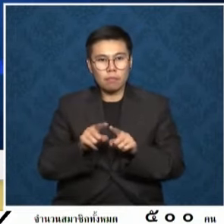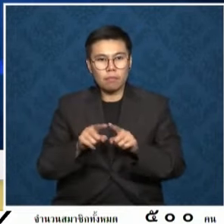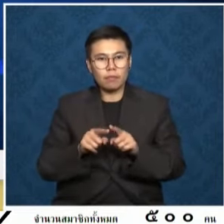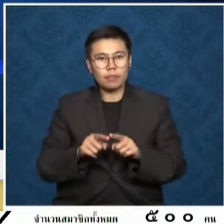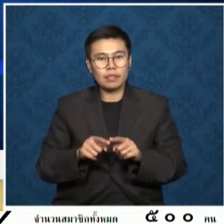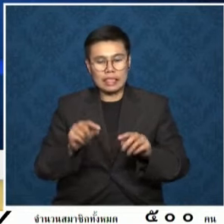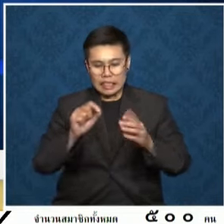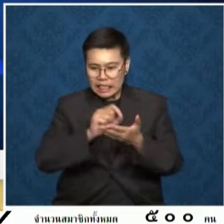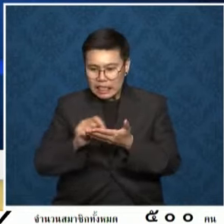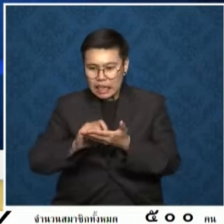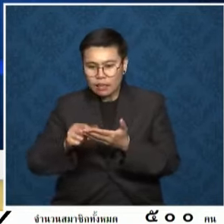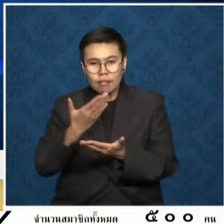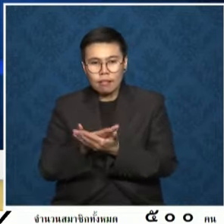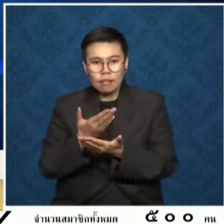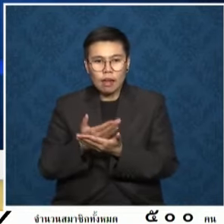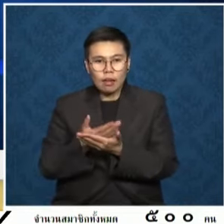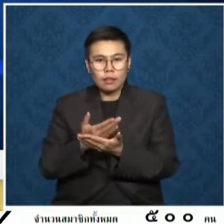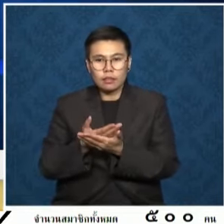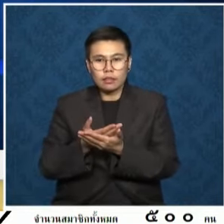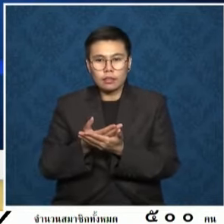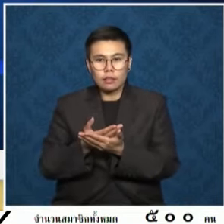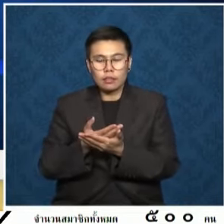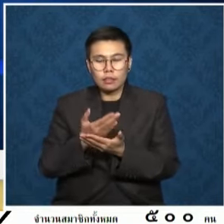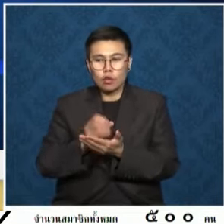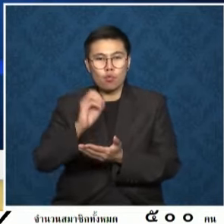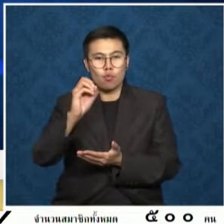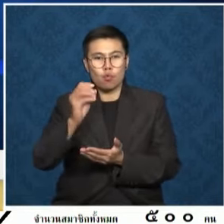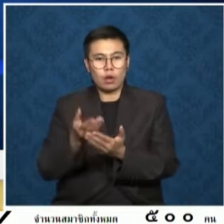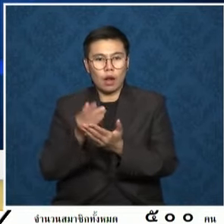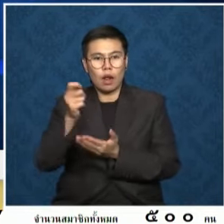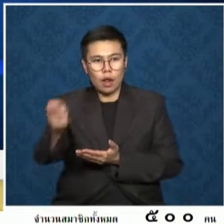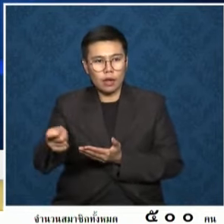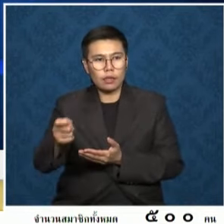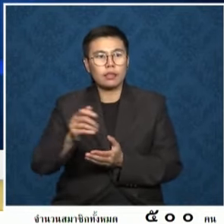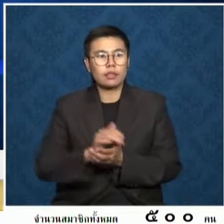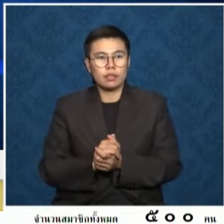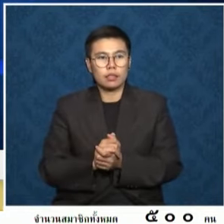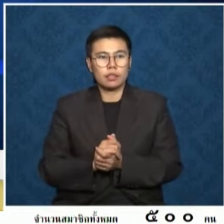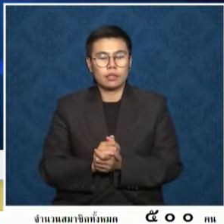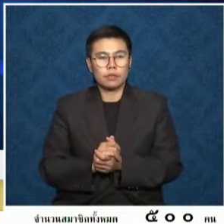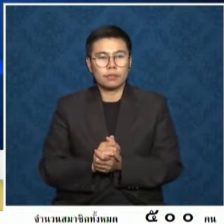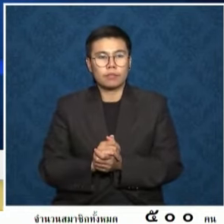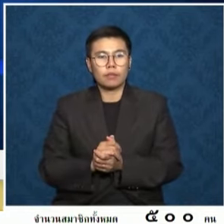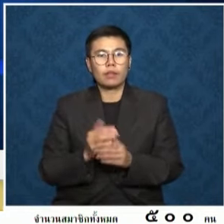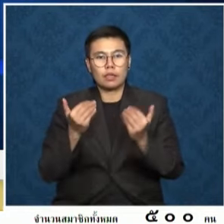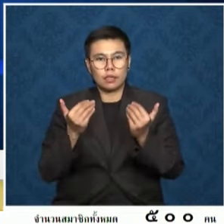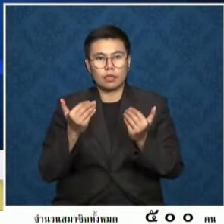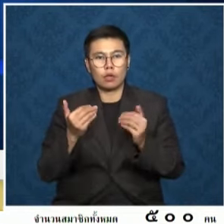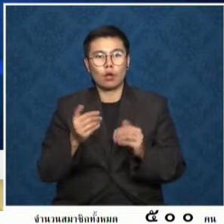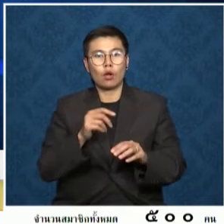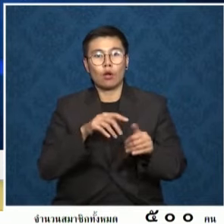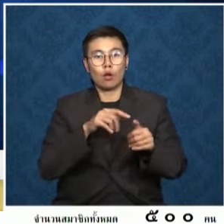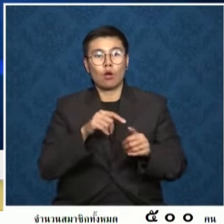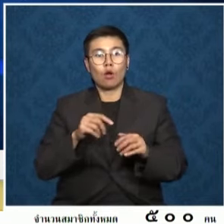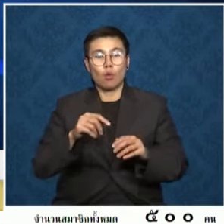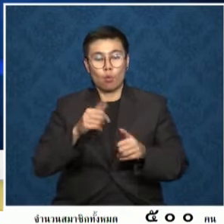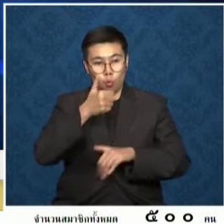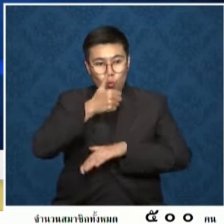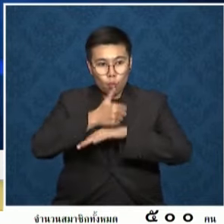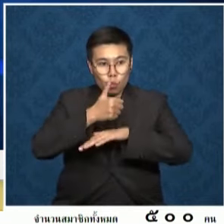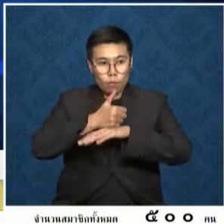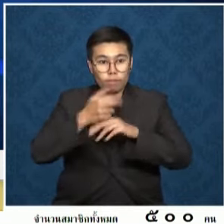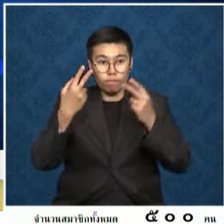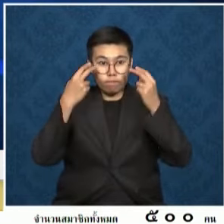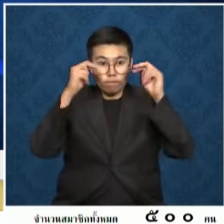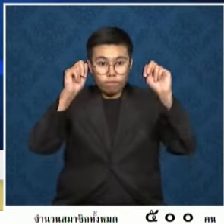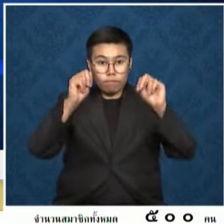าให้กับผู้ที่ใช้ความรุนแรงหรือไม่นี่คือสิ่งที่ผู้นำควรจะปฏิบัติจริ